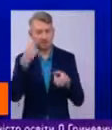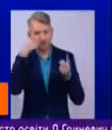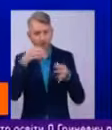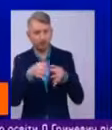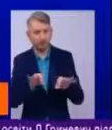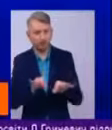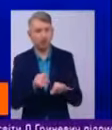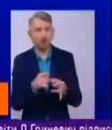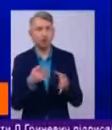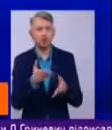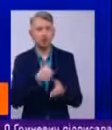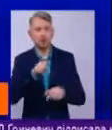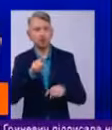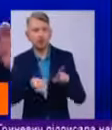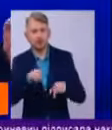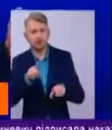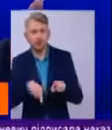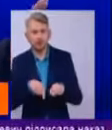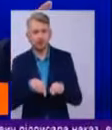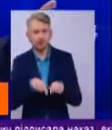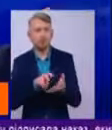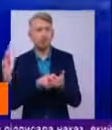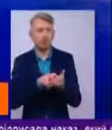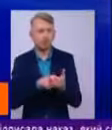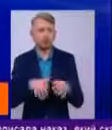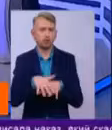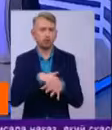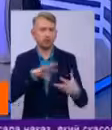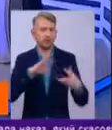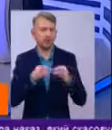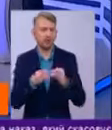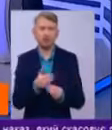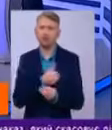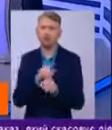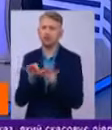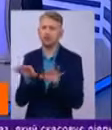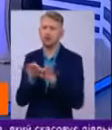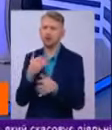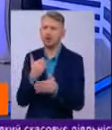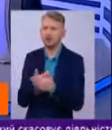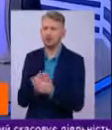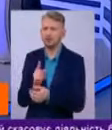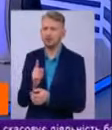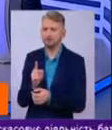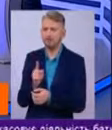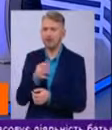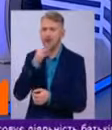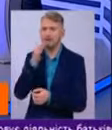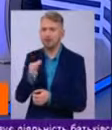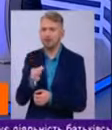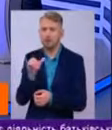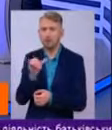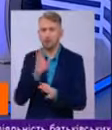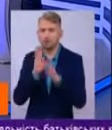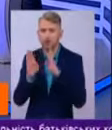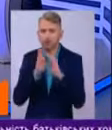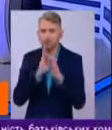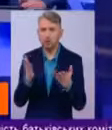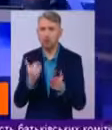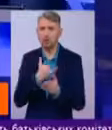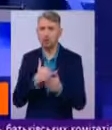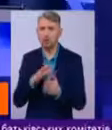але просто ми час від часу боїмося суспільних наслідків. Хотів би, щоб ви ще прокоментували ось відповіді у Фейсбук, які